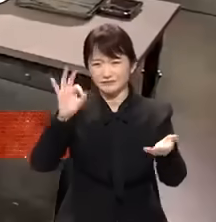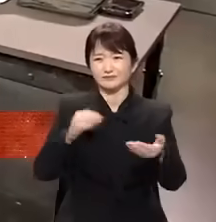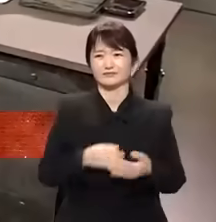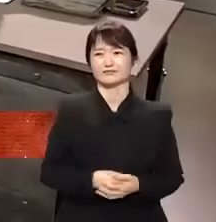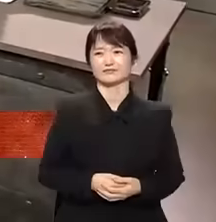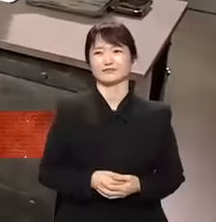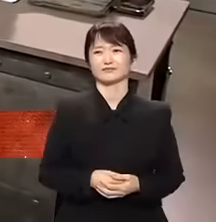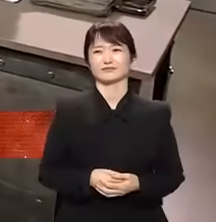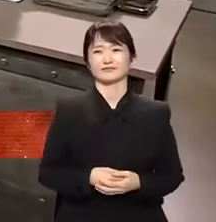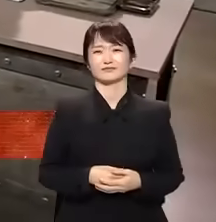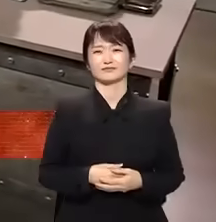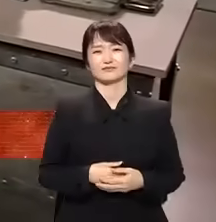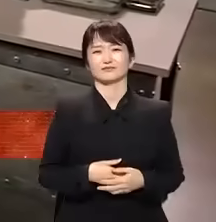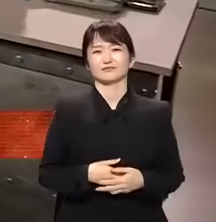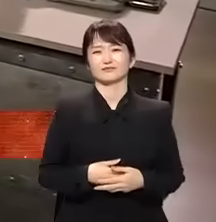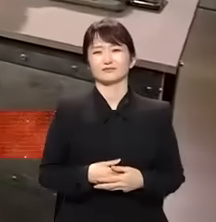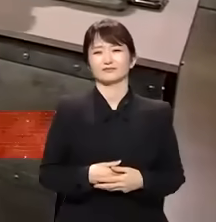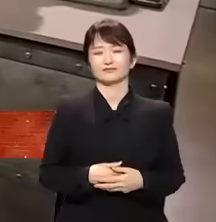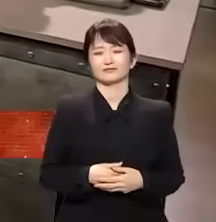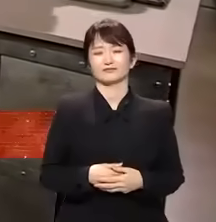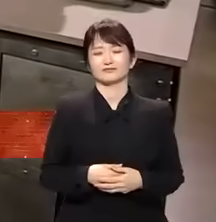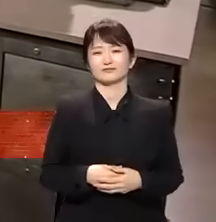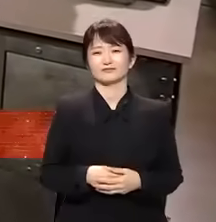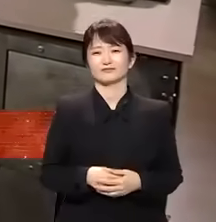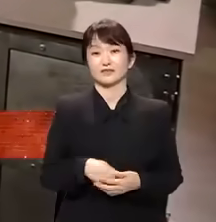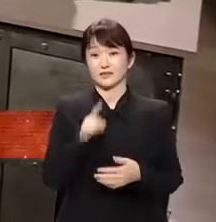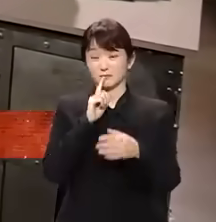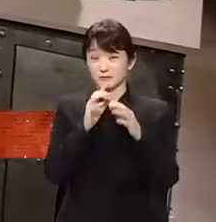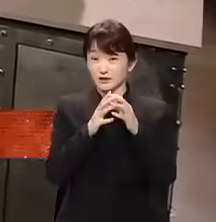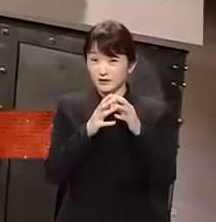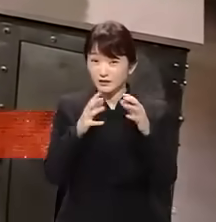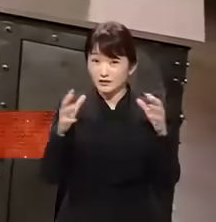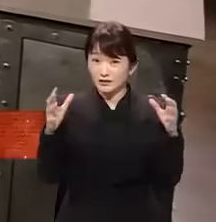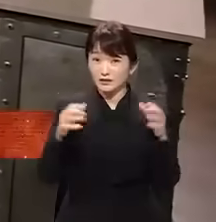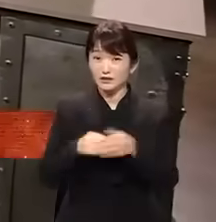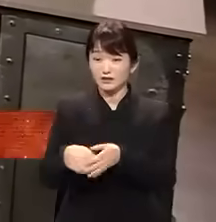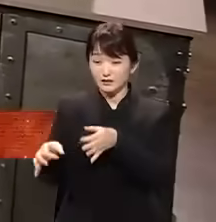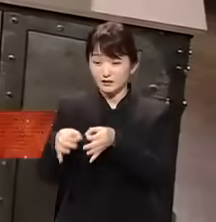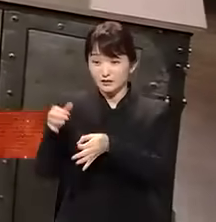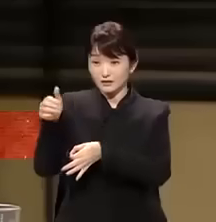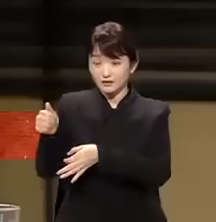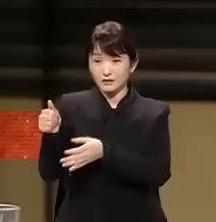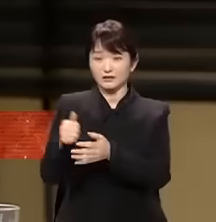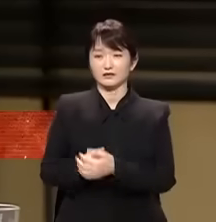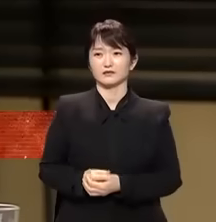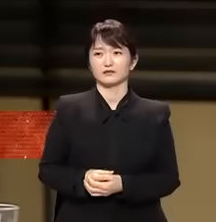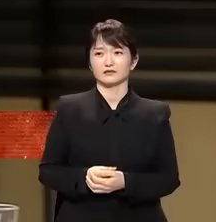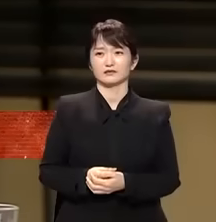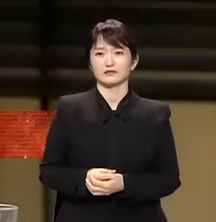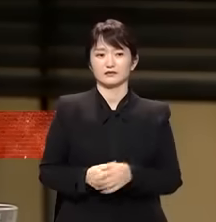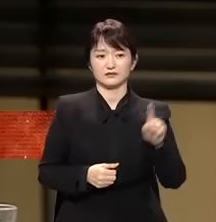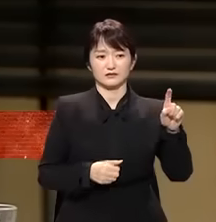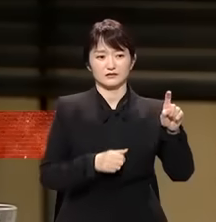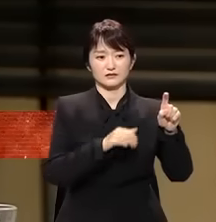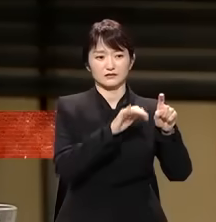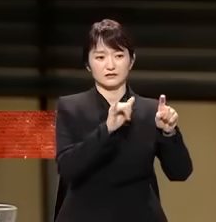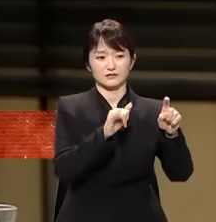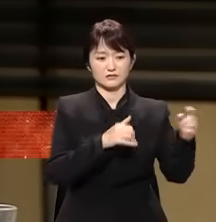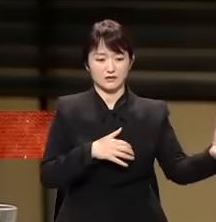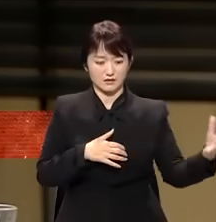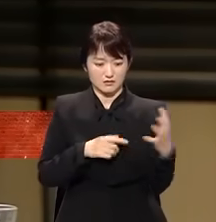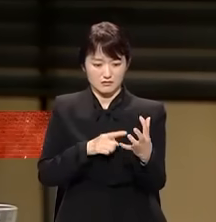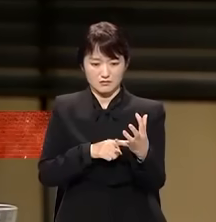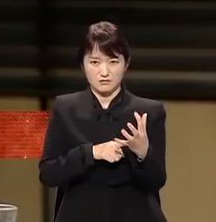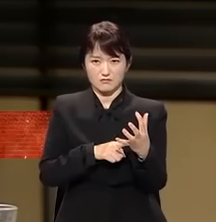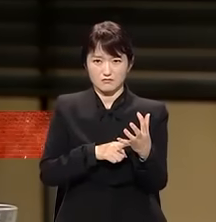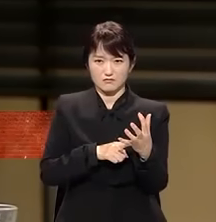예이 아니 그니까 저도 굉장히 좋아하는데이 논란은 사장님이 열 명이 와서 메뉴판에도 없는 걸 시킨 거에